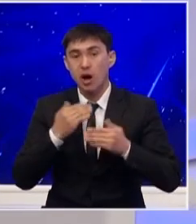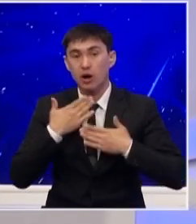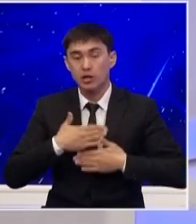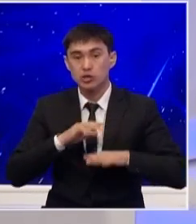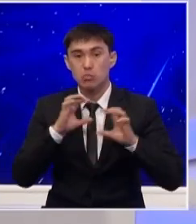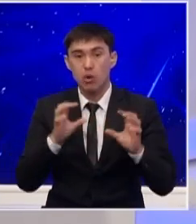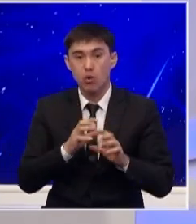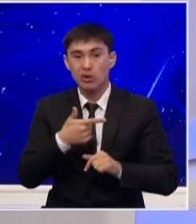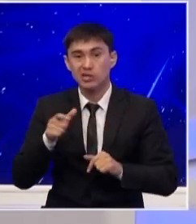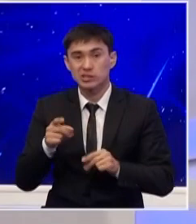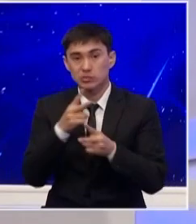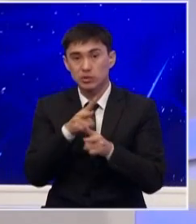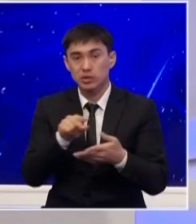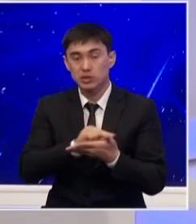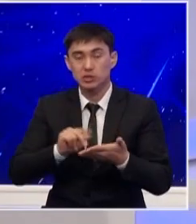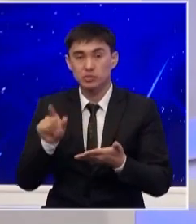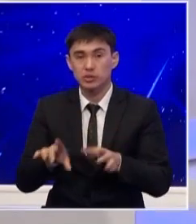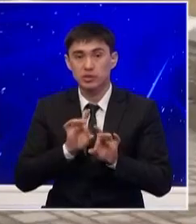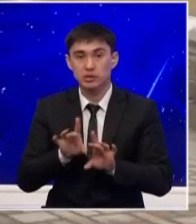граждан, наблюдал наш корреспондент.